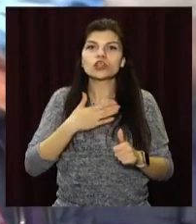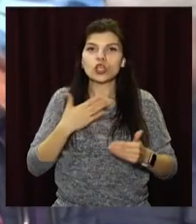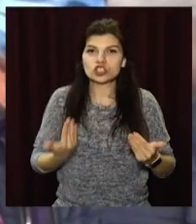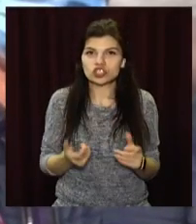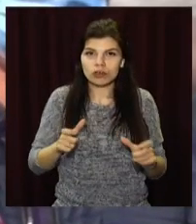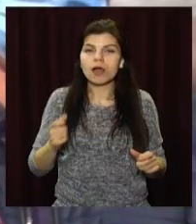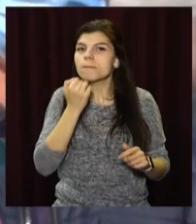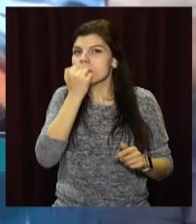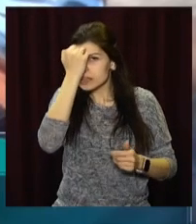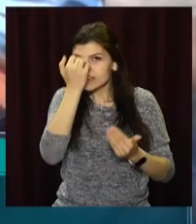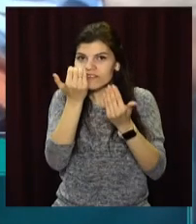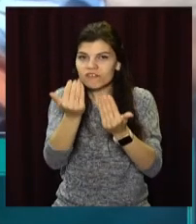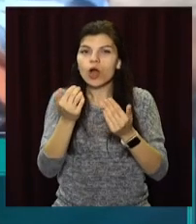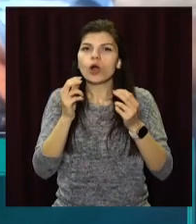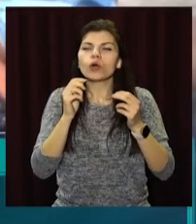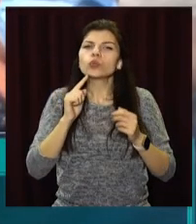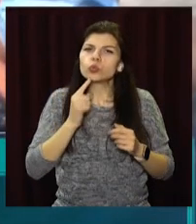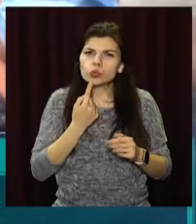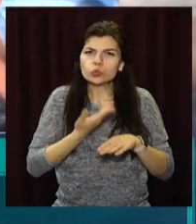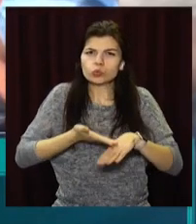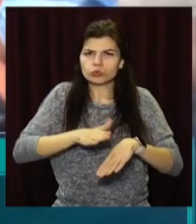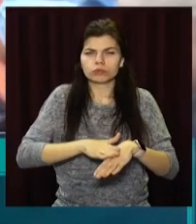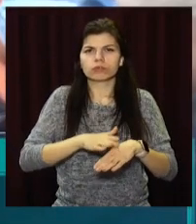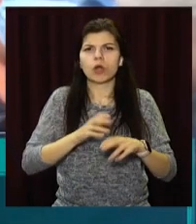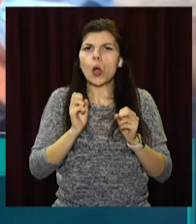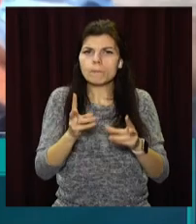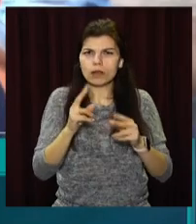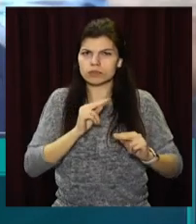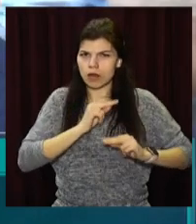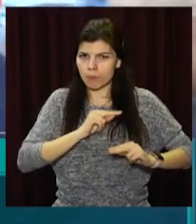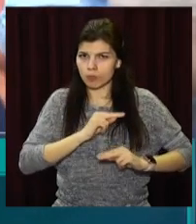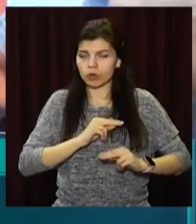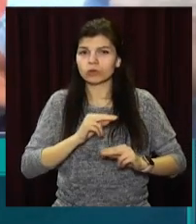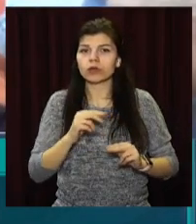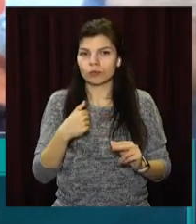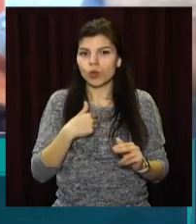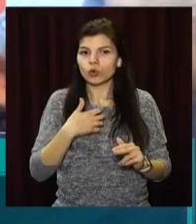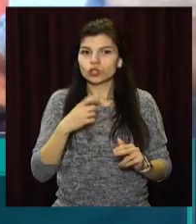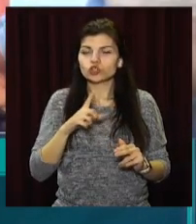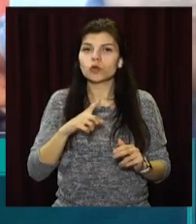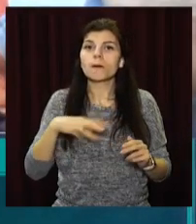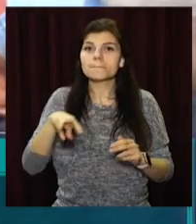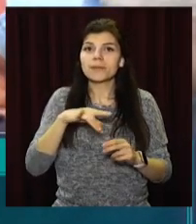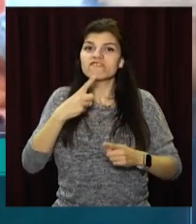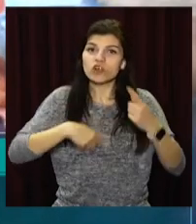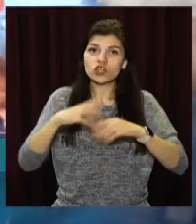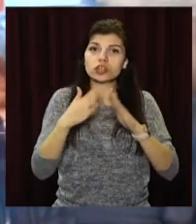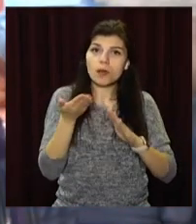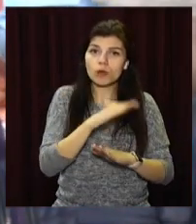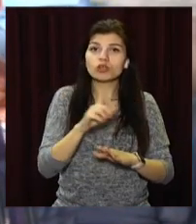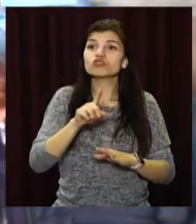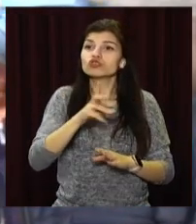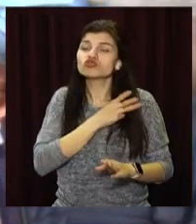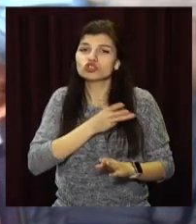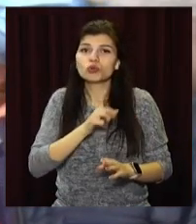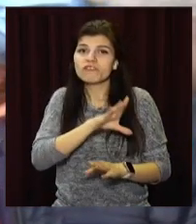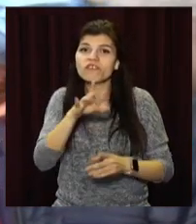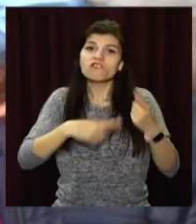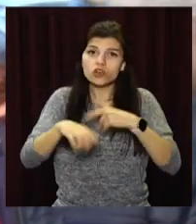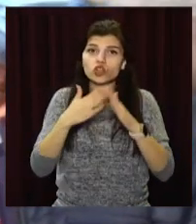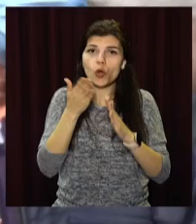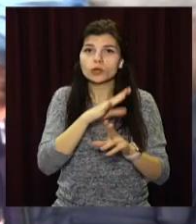вашу трудну, опасну, але настільки нужну роботу. Хочу пожелати, щоб ви повертали завжди додому живі і здорові. І зі